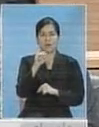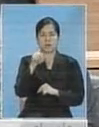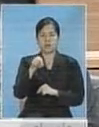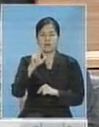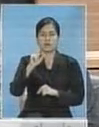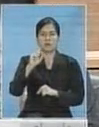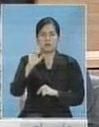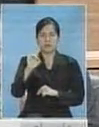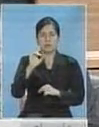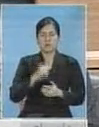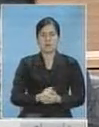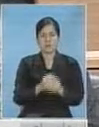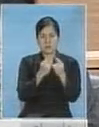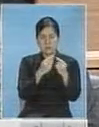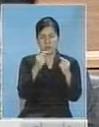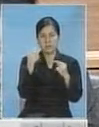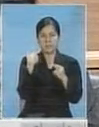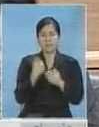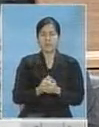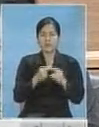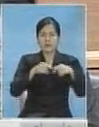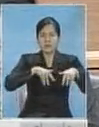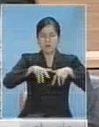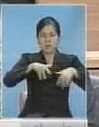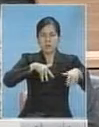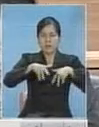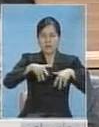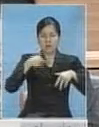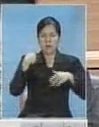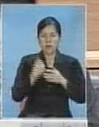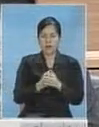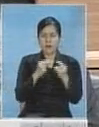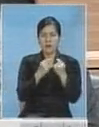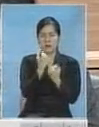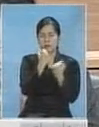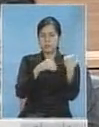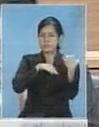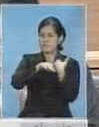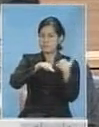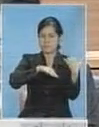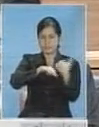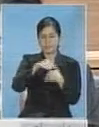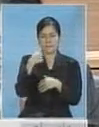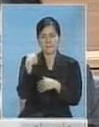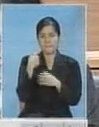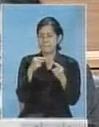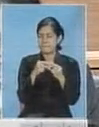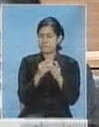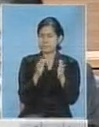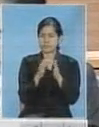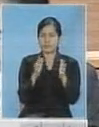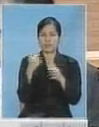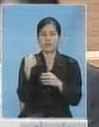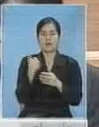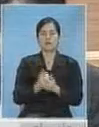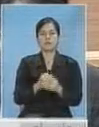38แต่ที่นั่นครับเป็นย่านชุมชนเขตเทศบาลมีรถวิ่งเข้าออกเป็นจำนวนมากเป็นถนนนะครับเขาเรียกว่าถนน4แ